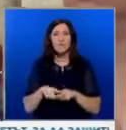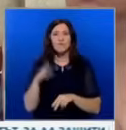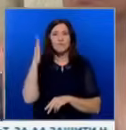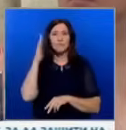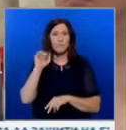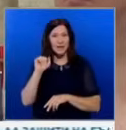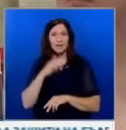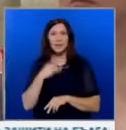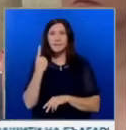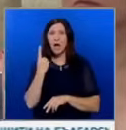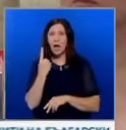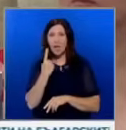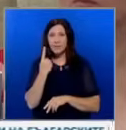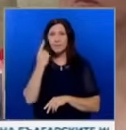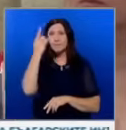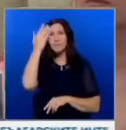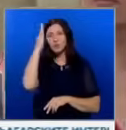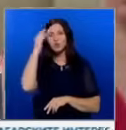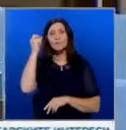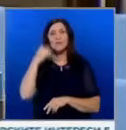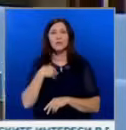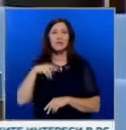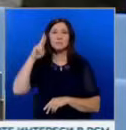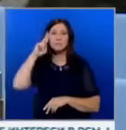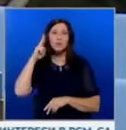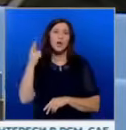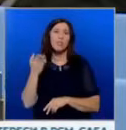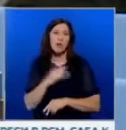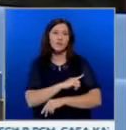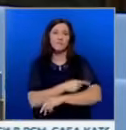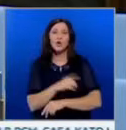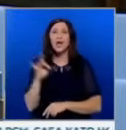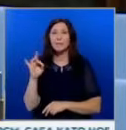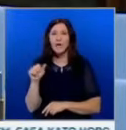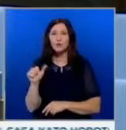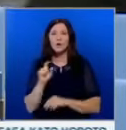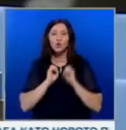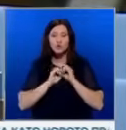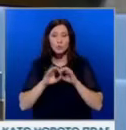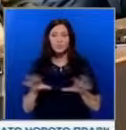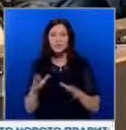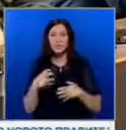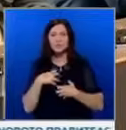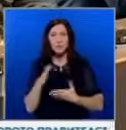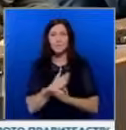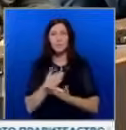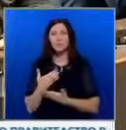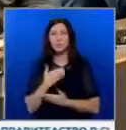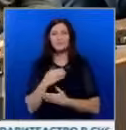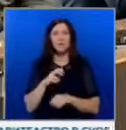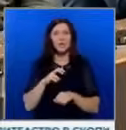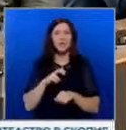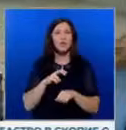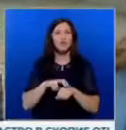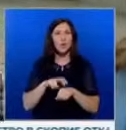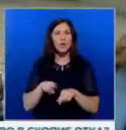председател. И аз изпълних неговата воля. Рамадан Аталай, който огласи за напрежение между Пеевски и Доган, също иска партията